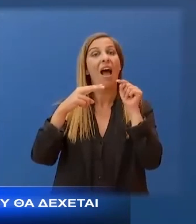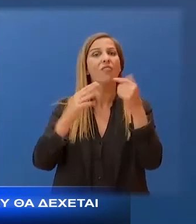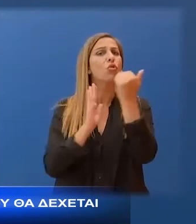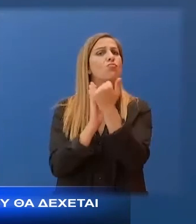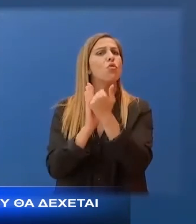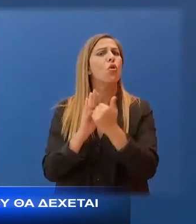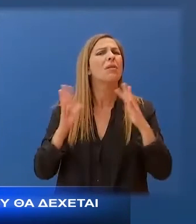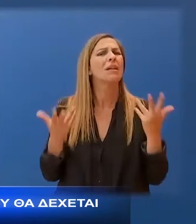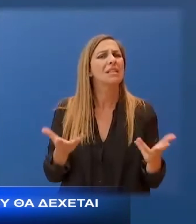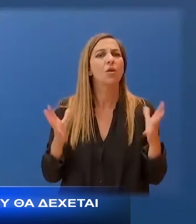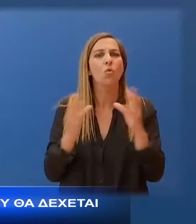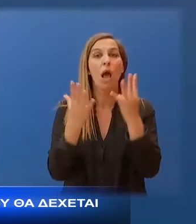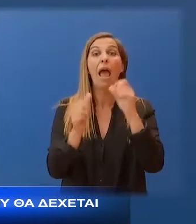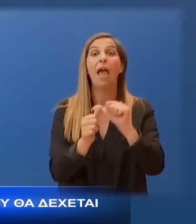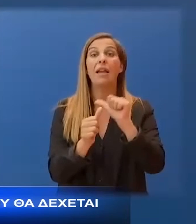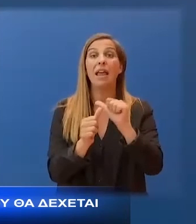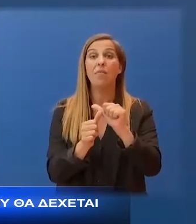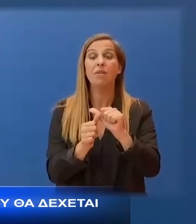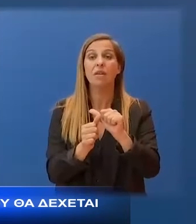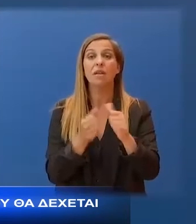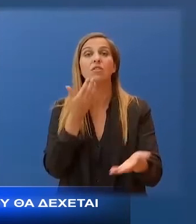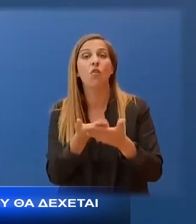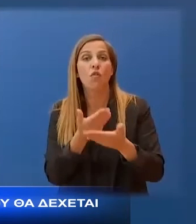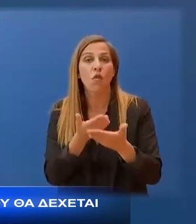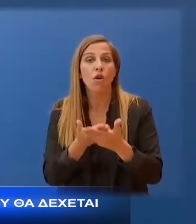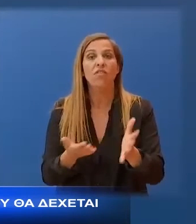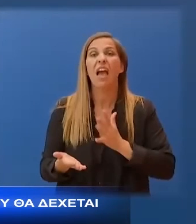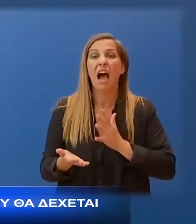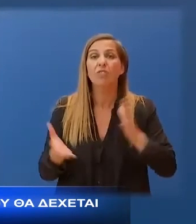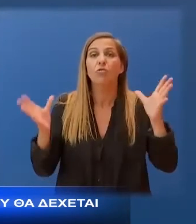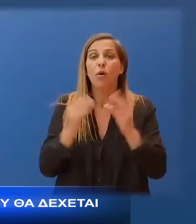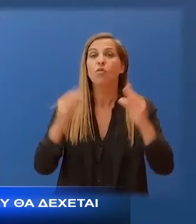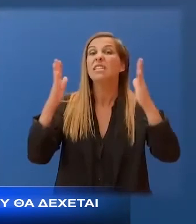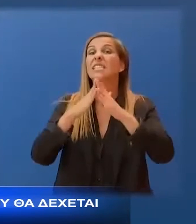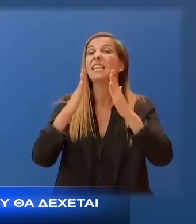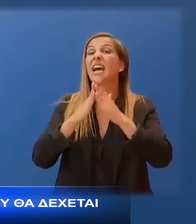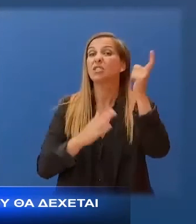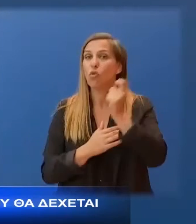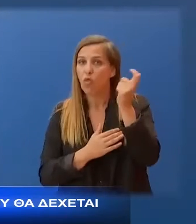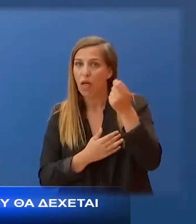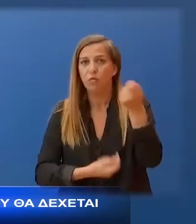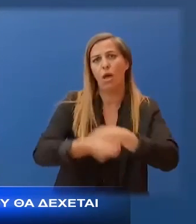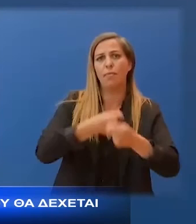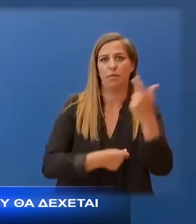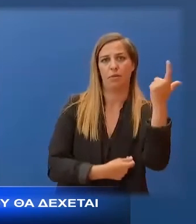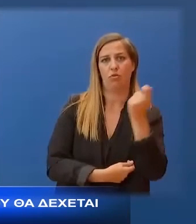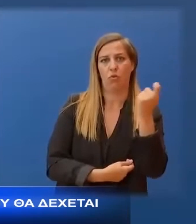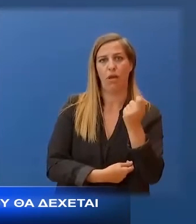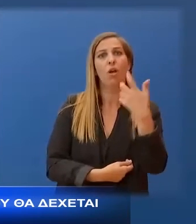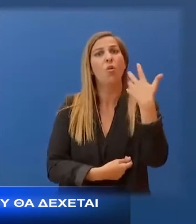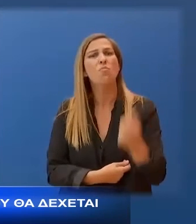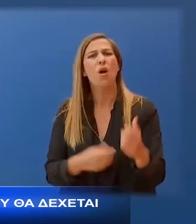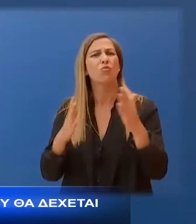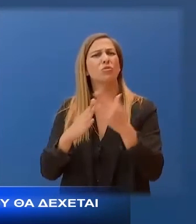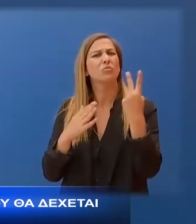επιδοτεί για 9 μήνες σημαντικό μέρος των μηνιαίων δόσεων για στεγαστικά και επιχειρηματικά δάνεια με υποθήκη στην κύρια κατοικία